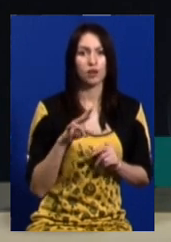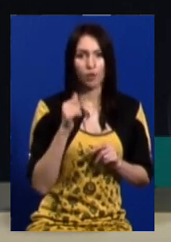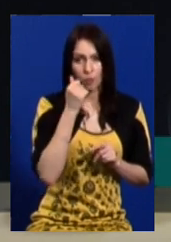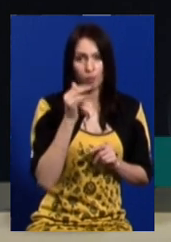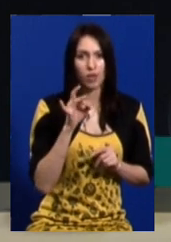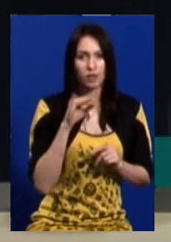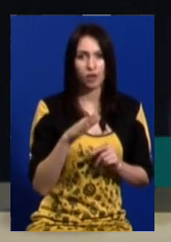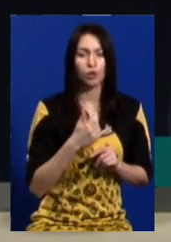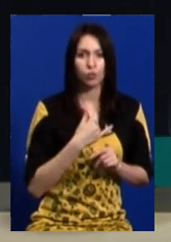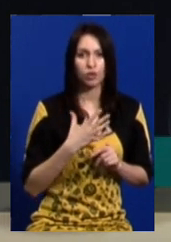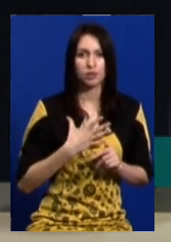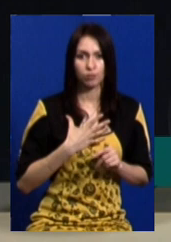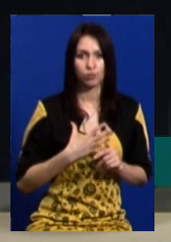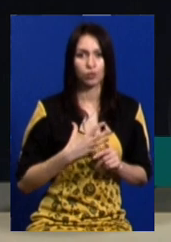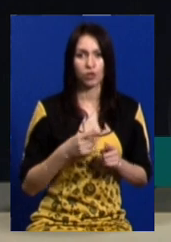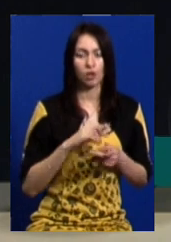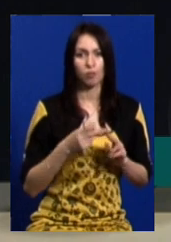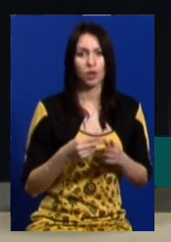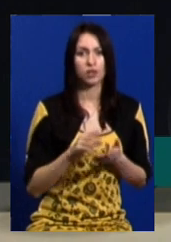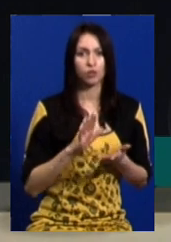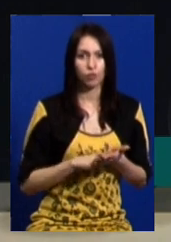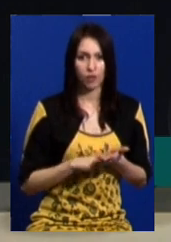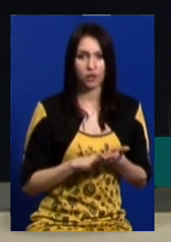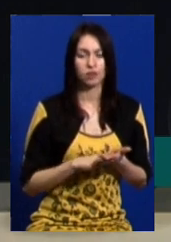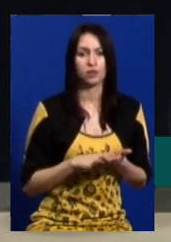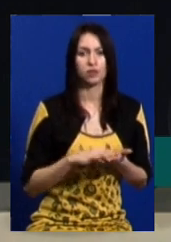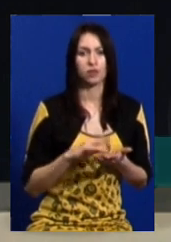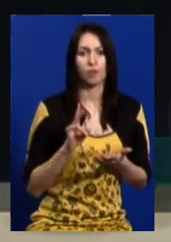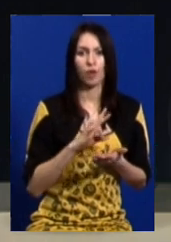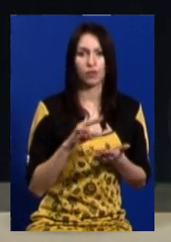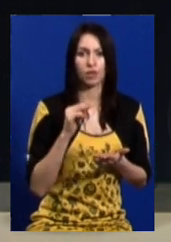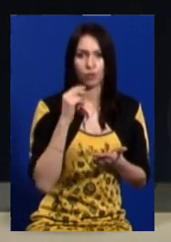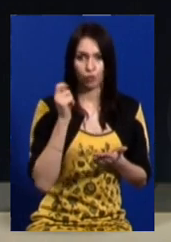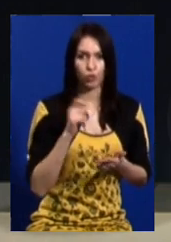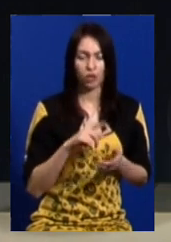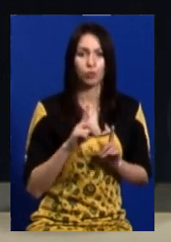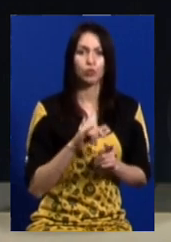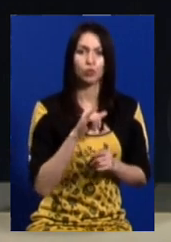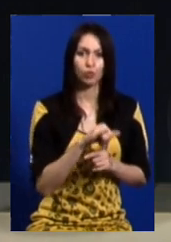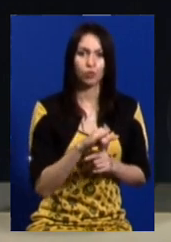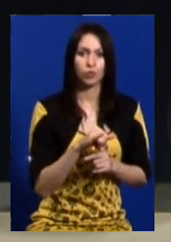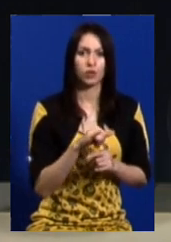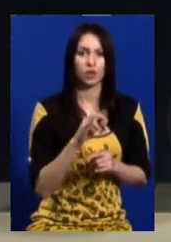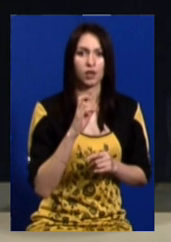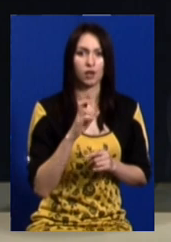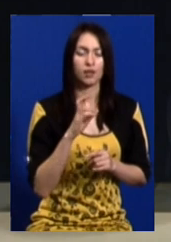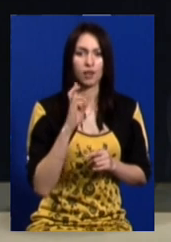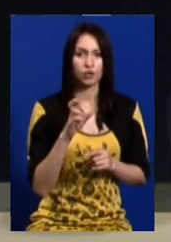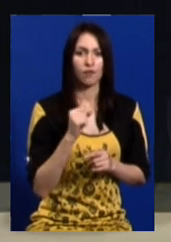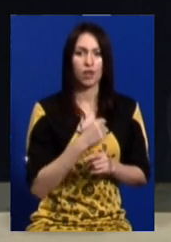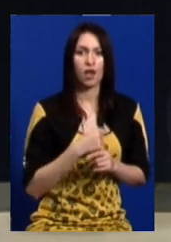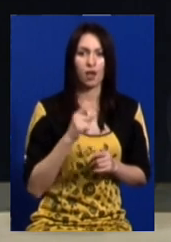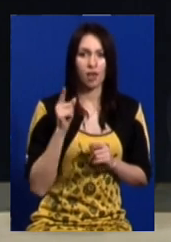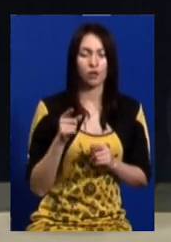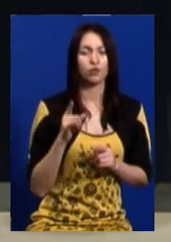патріархату, вона змушена буде перереєструватися в Російську православну церкву в Україні, тому що в них церква державі агресора, і